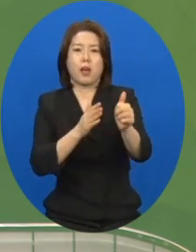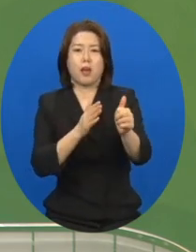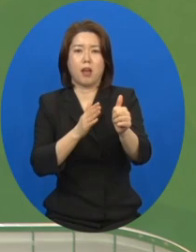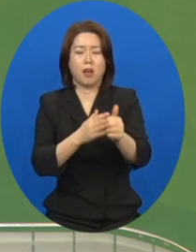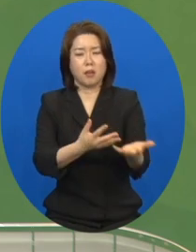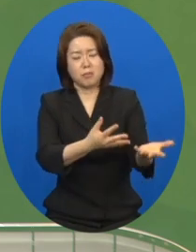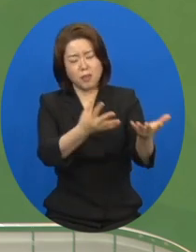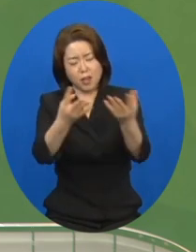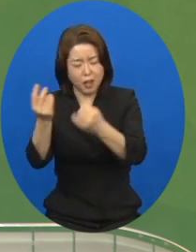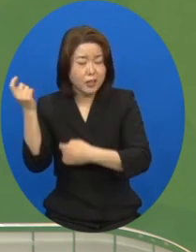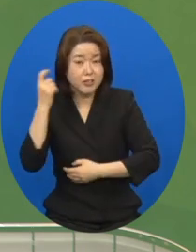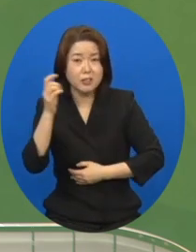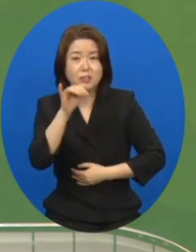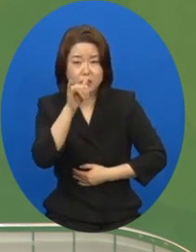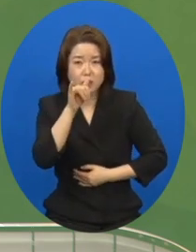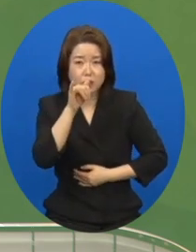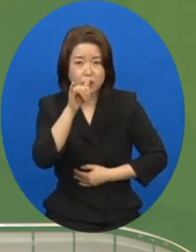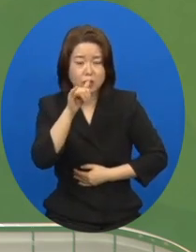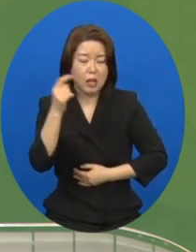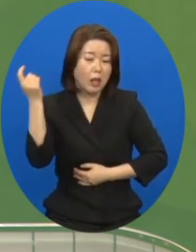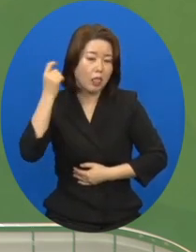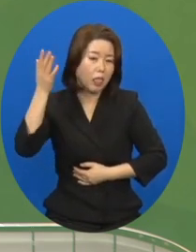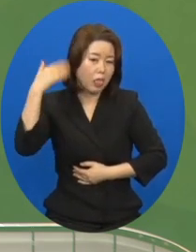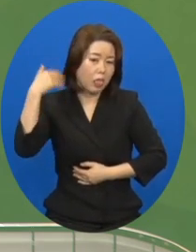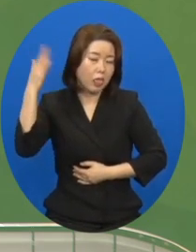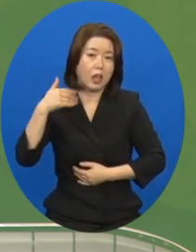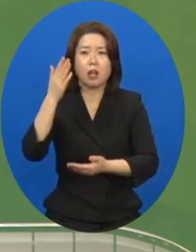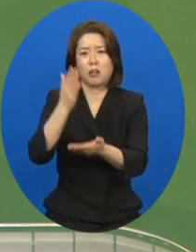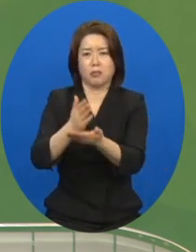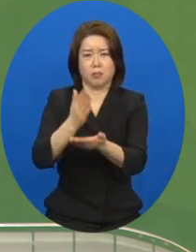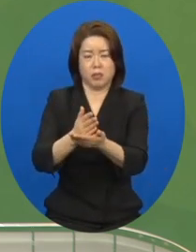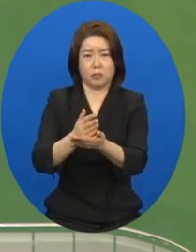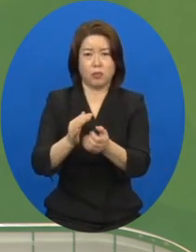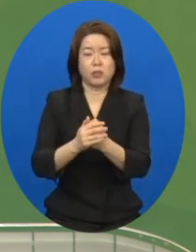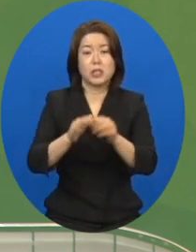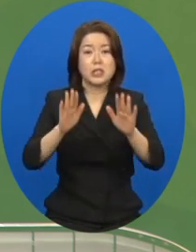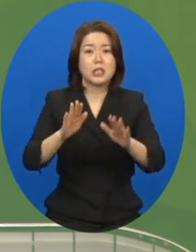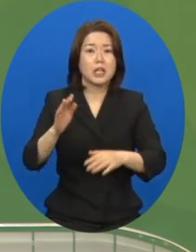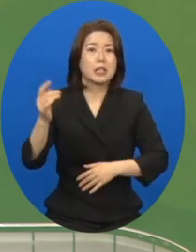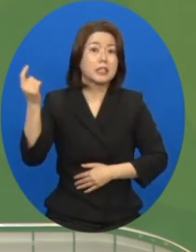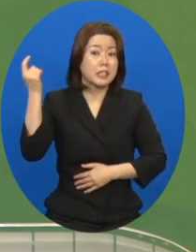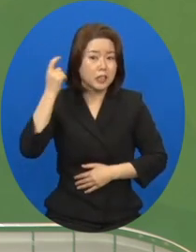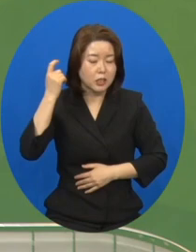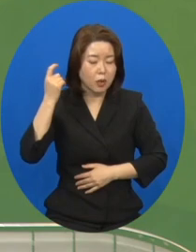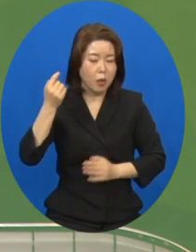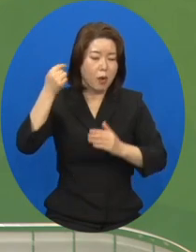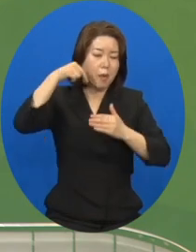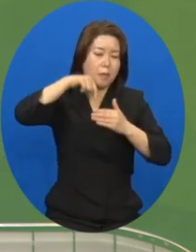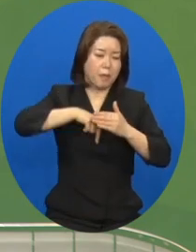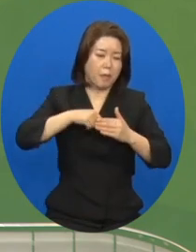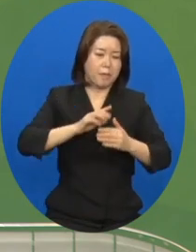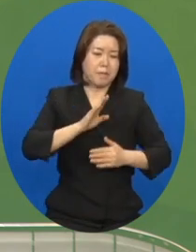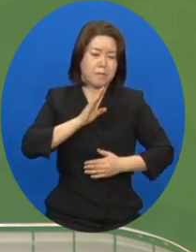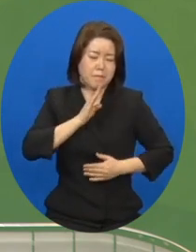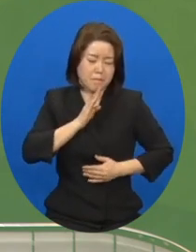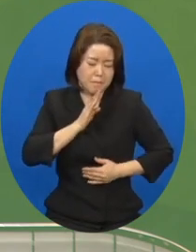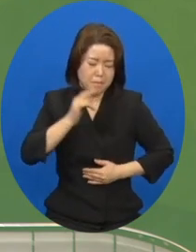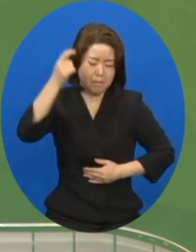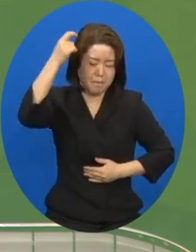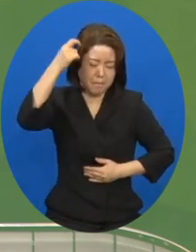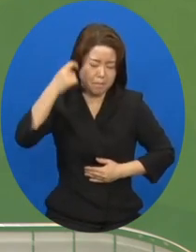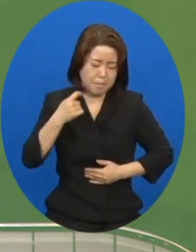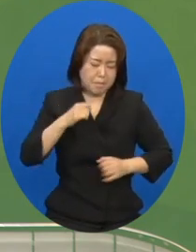없이 들었잖아요. 듣기만 하면 안 된다는 거예요. 이제는 그게 여러분에게 실제가 되어야 된다는 거예요.